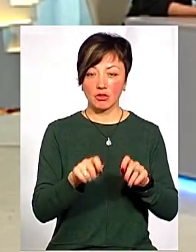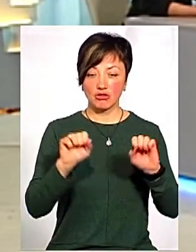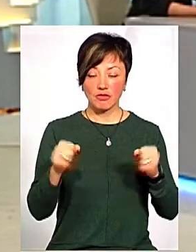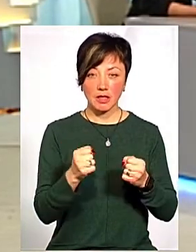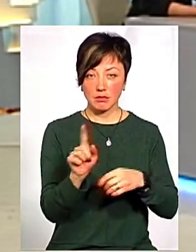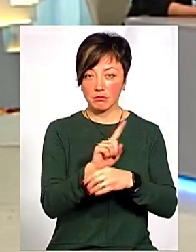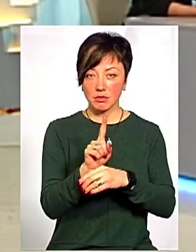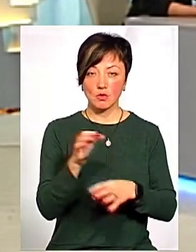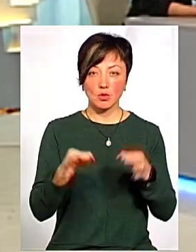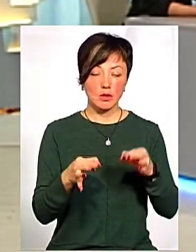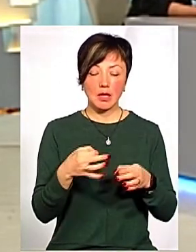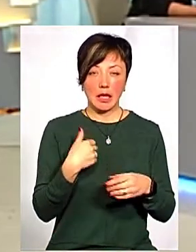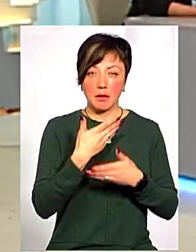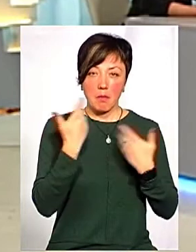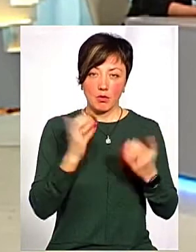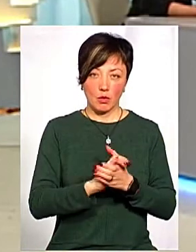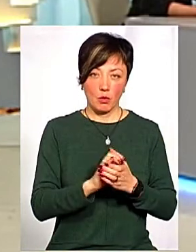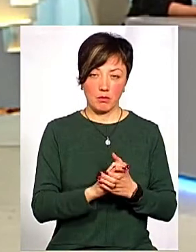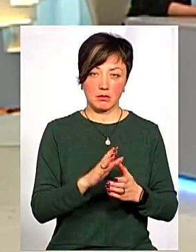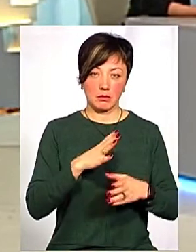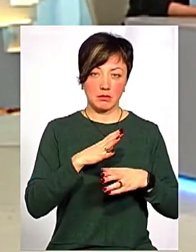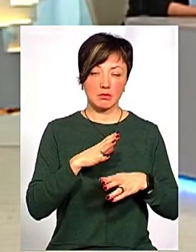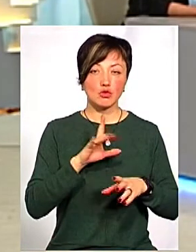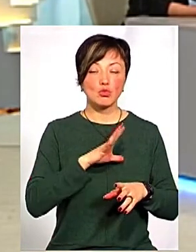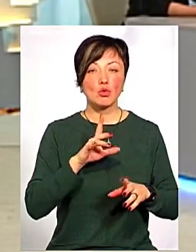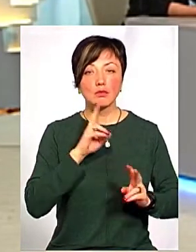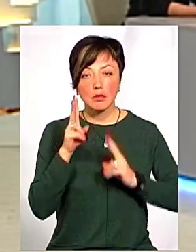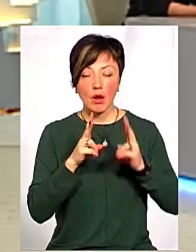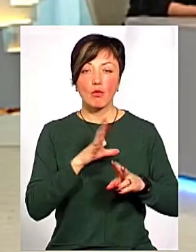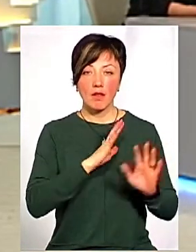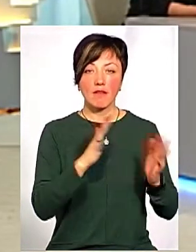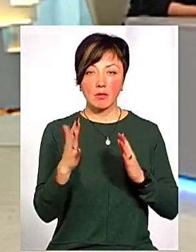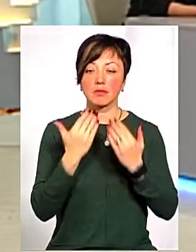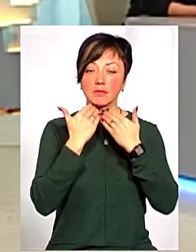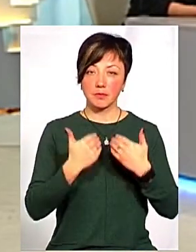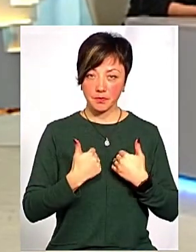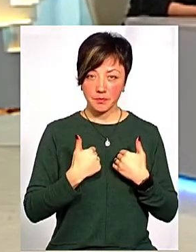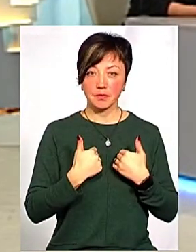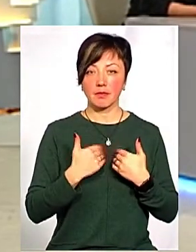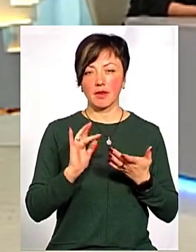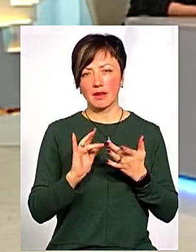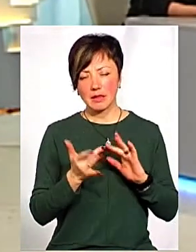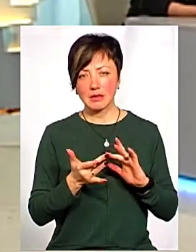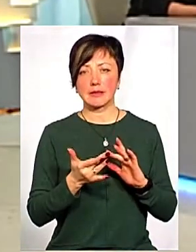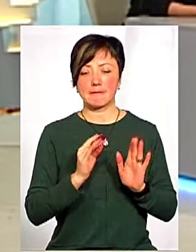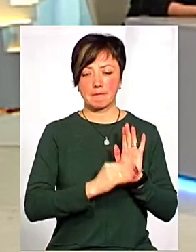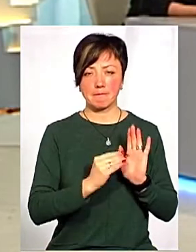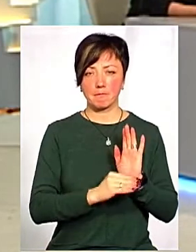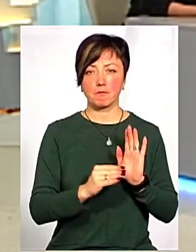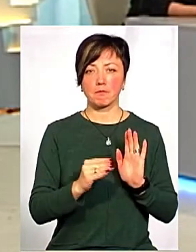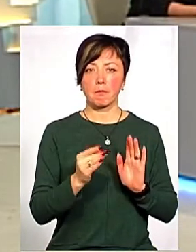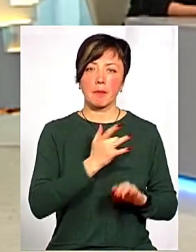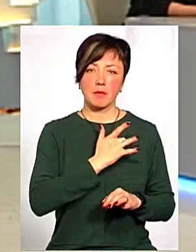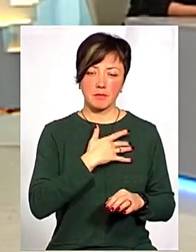Що оскаржував – немає. Були випадки, коли до мене зверталися в соцмережах,